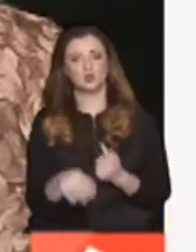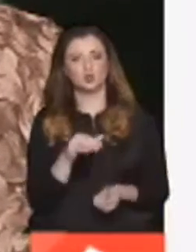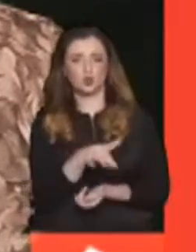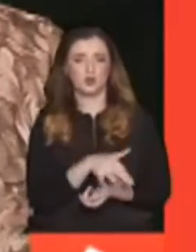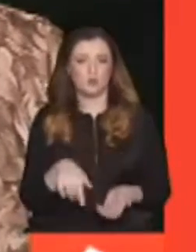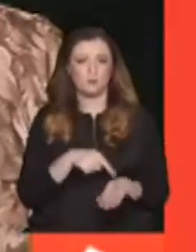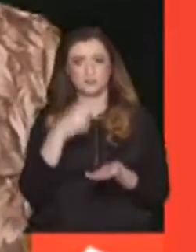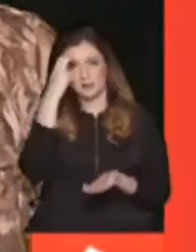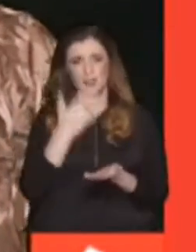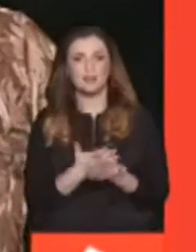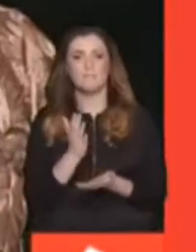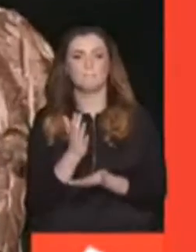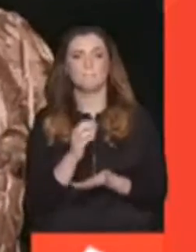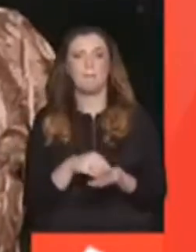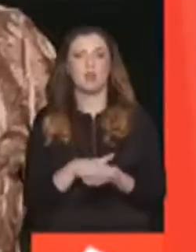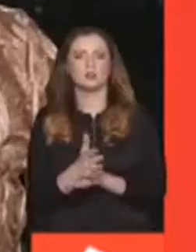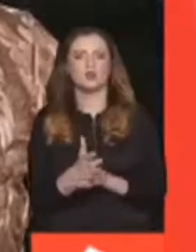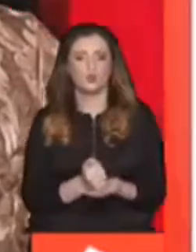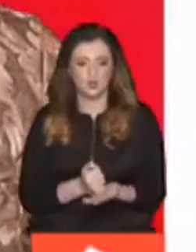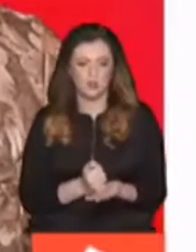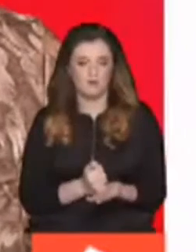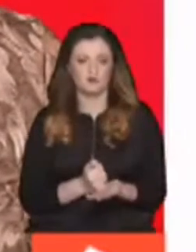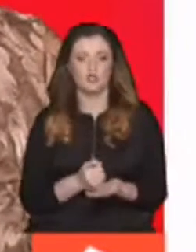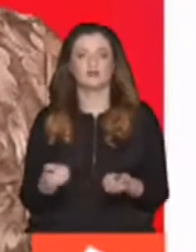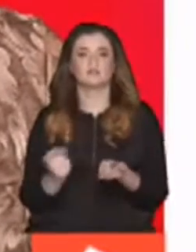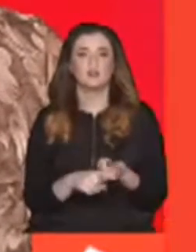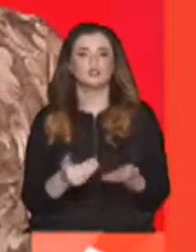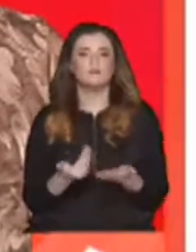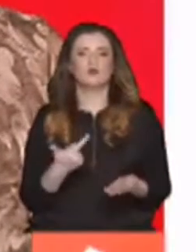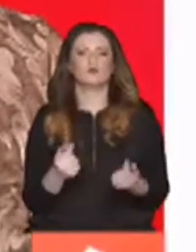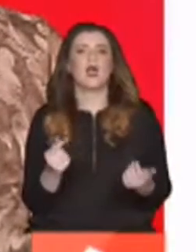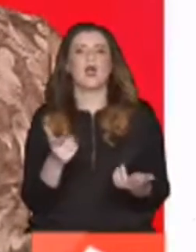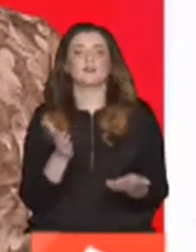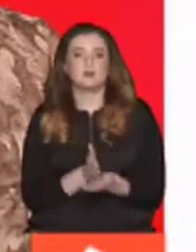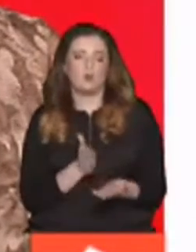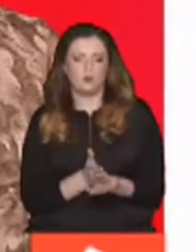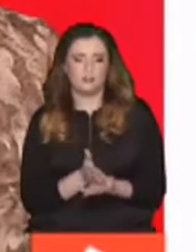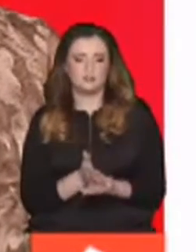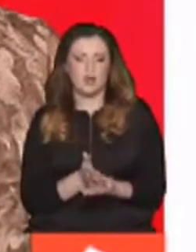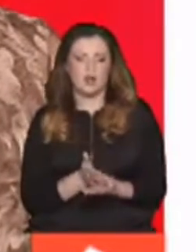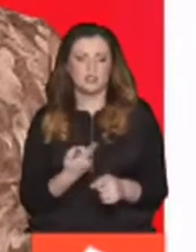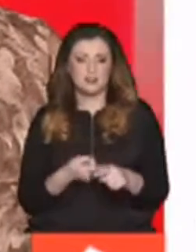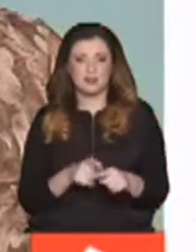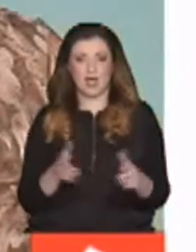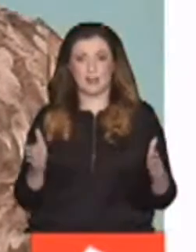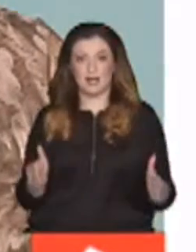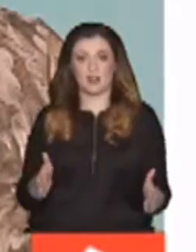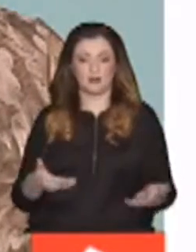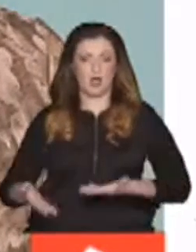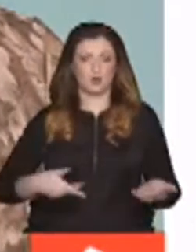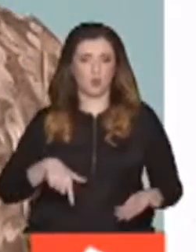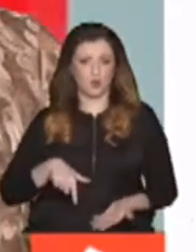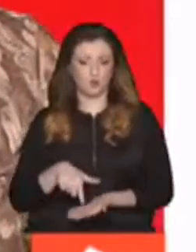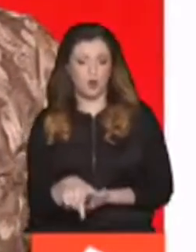територію в місті Києві є балансоутримувач. В залежності від того, де саме знаходиться ця ділянка